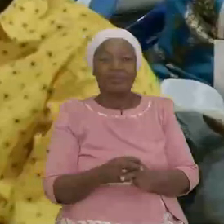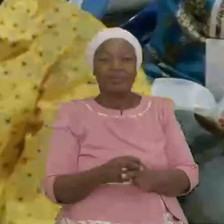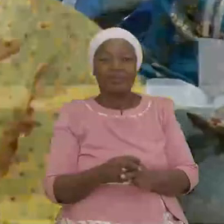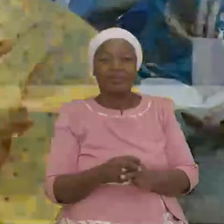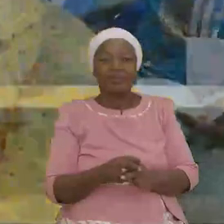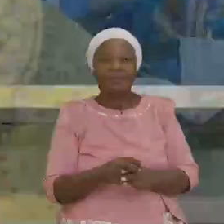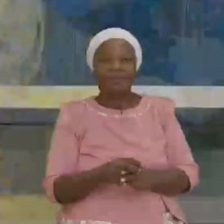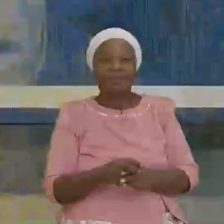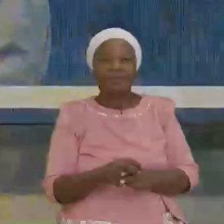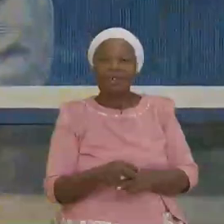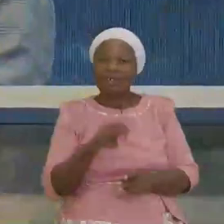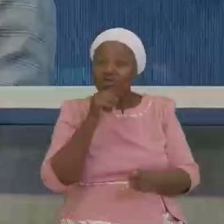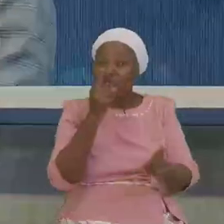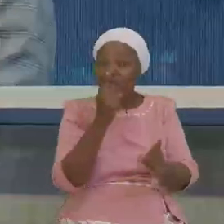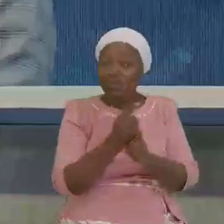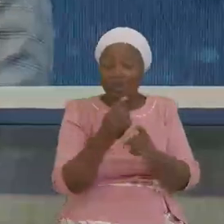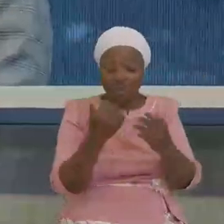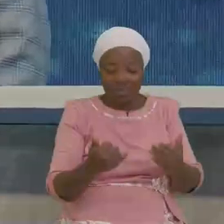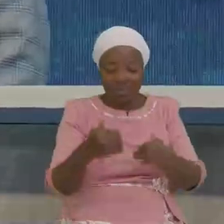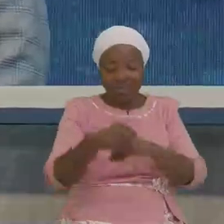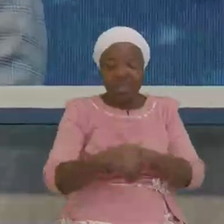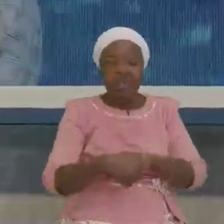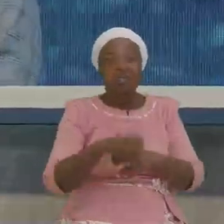nom de Jésus-Christ.